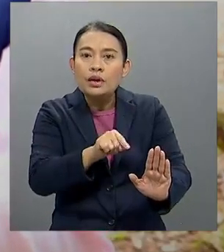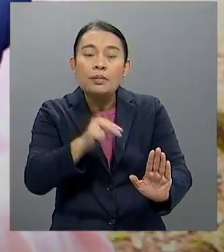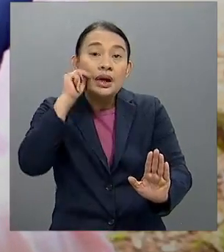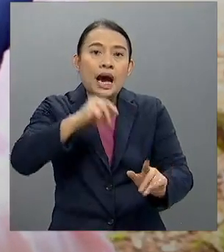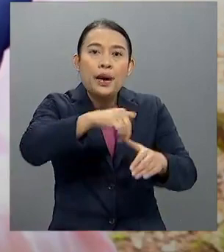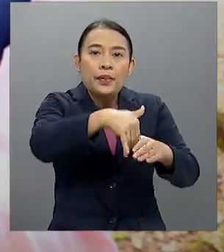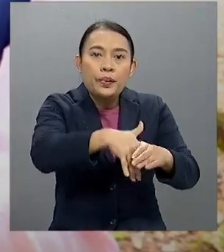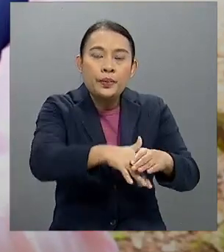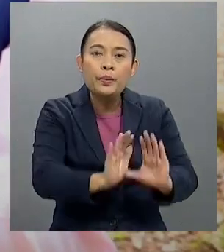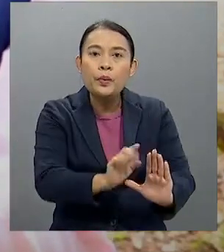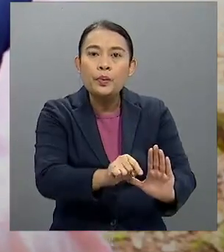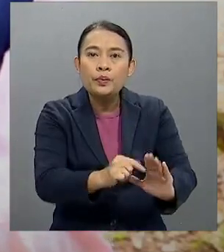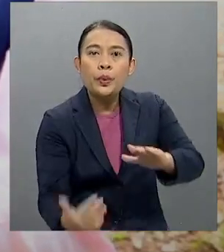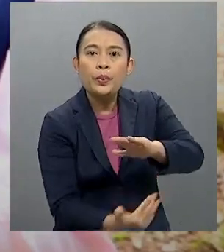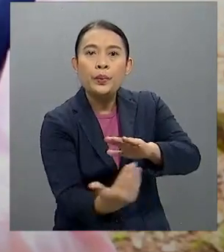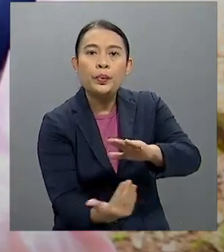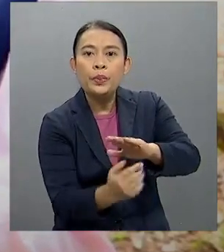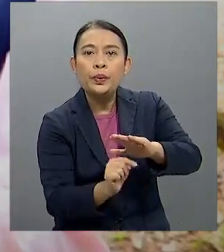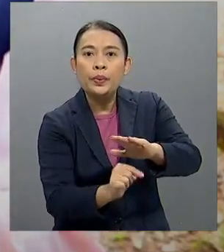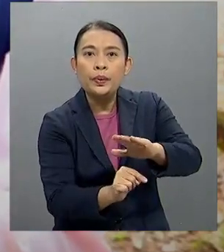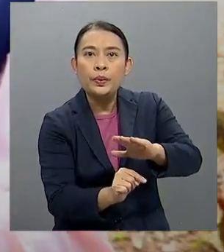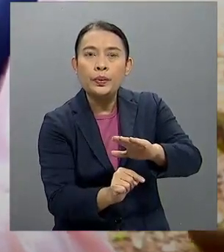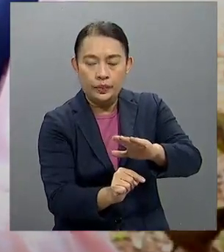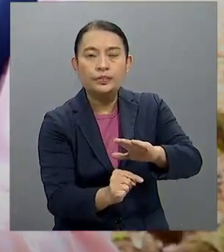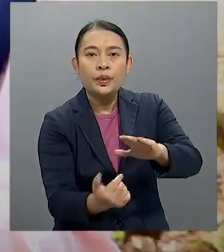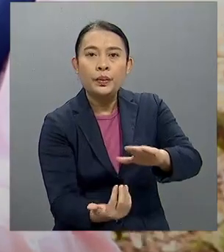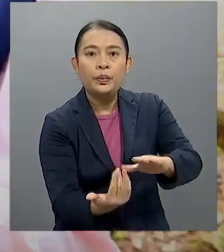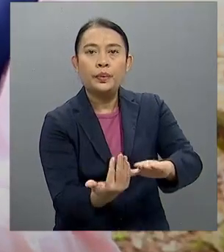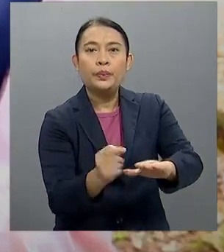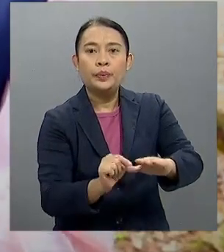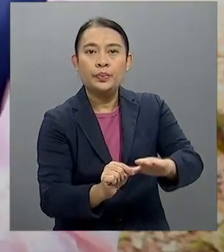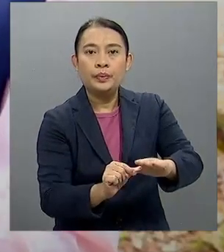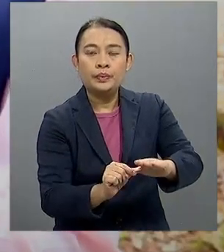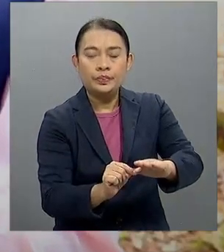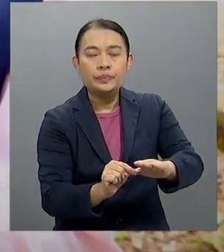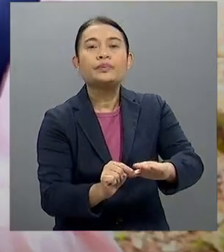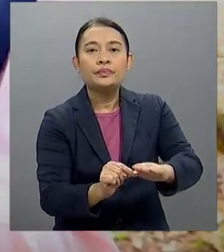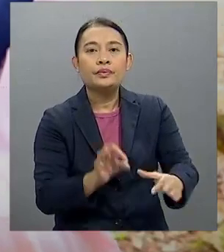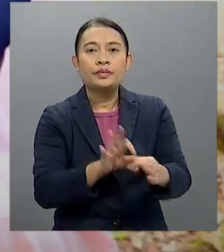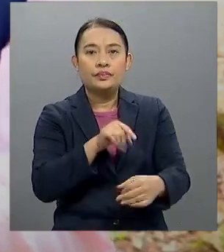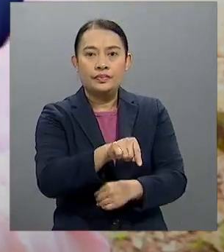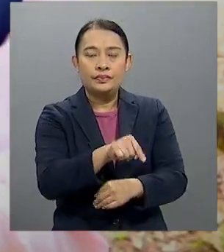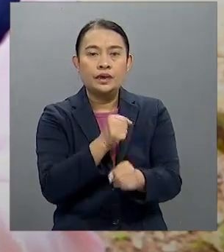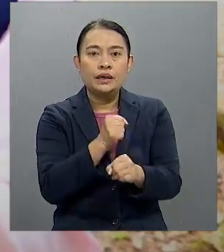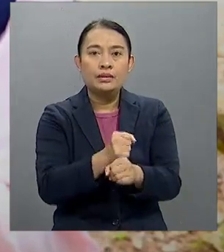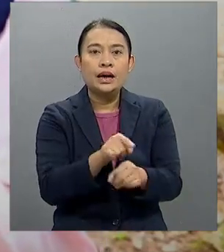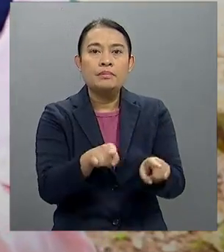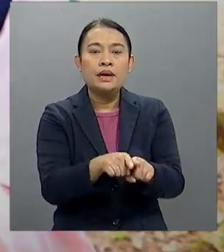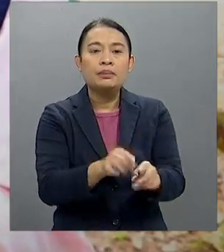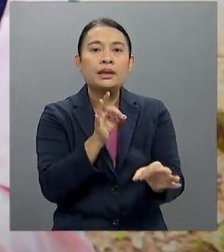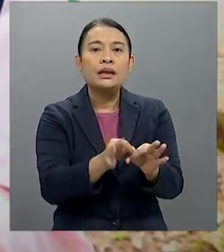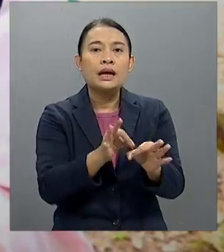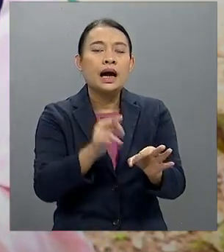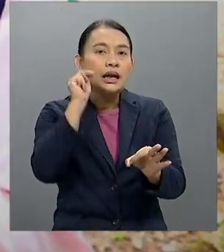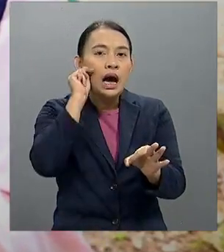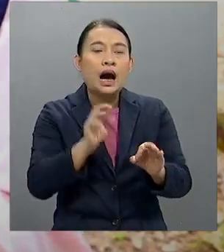ศที่อยู่ข้างใต้ดินจะถูกดันขึ้นมามีการแทนที่ซึ่งกันและกันเกิดการทำงานเป็นธนาคารน้ำใต้ดินระบบปิดซึ่ง